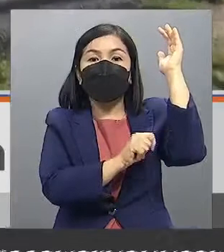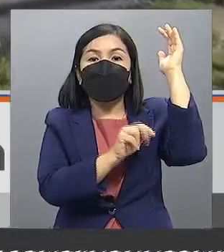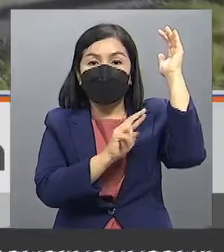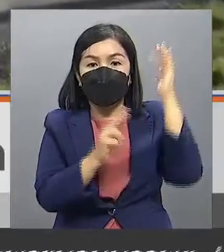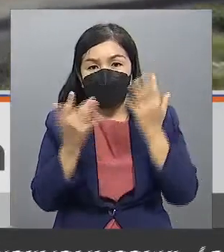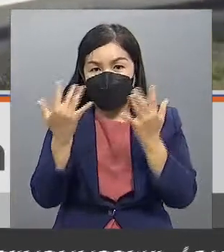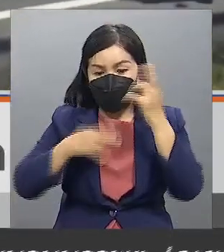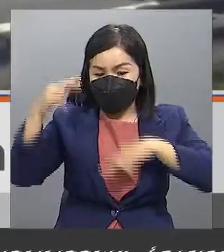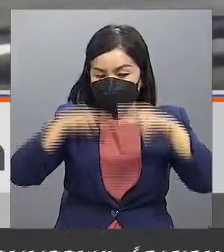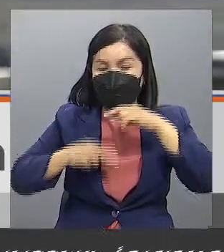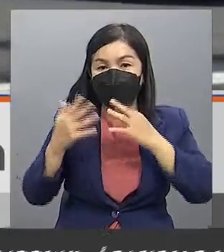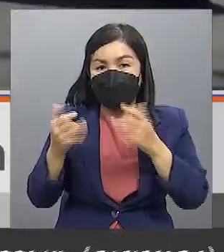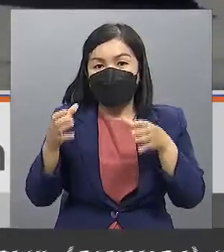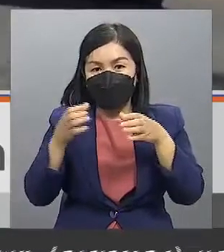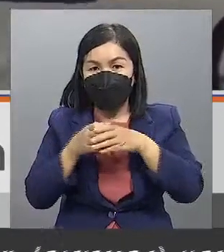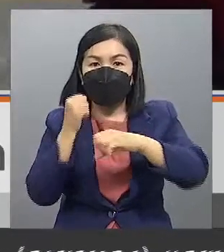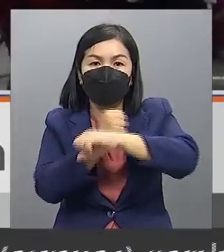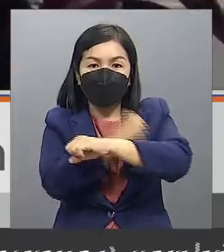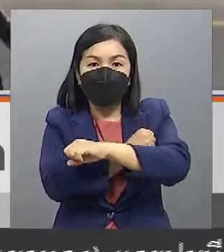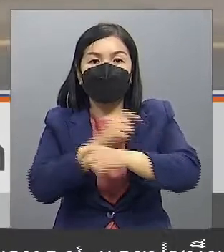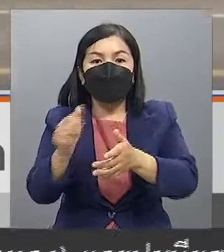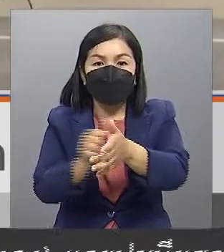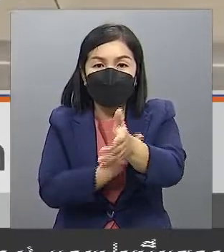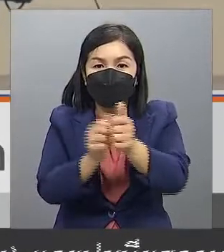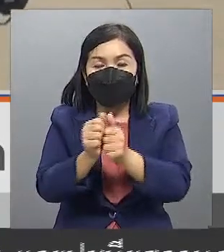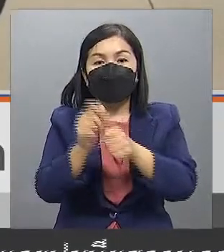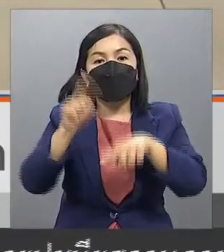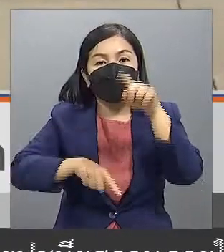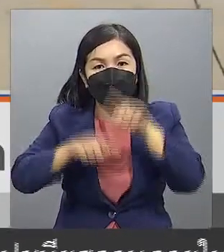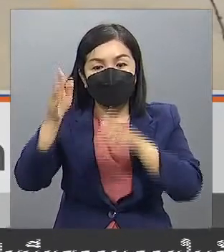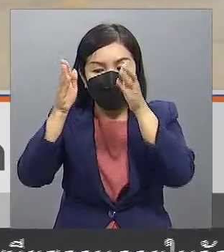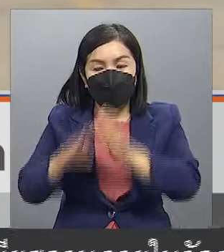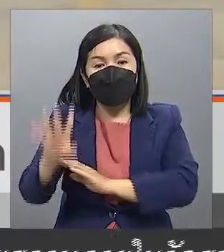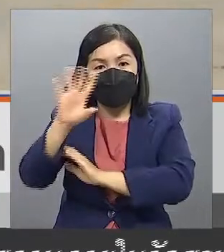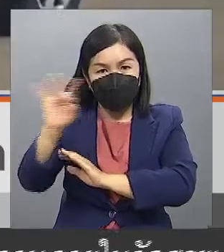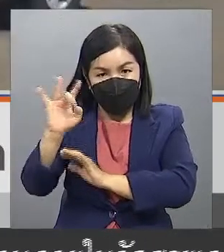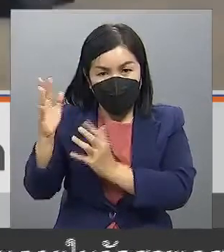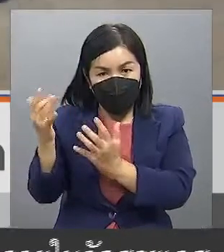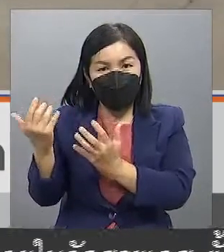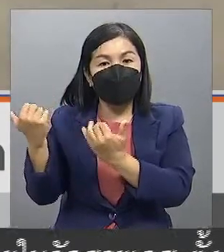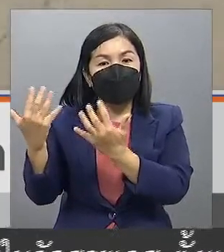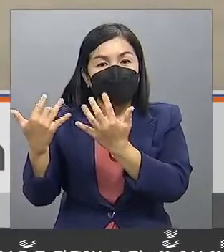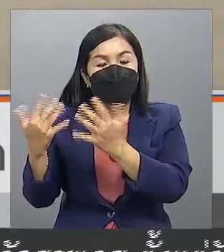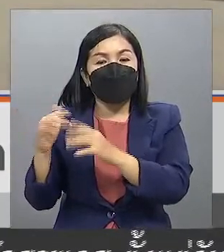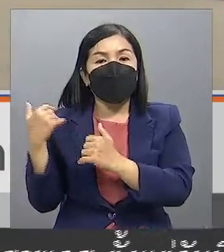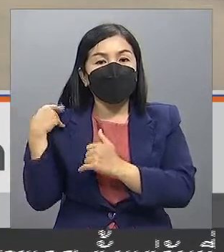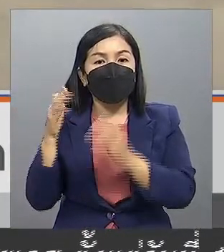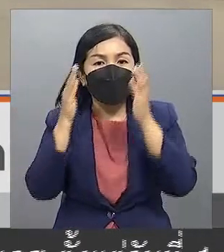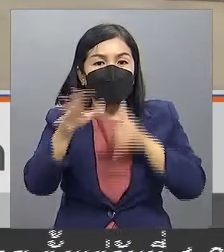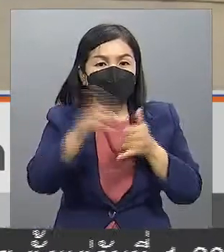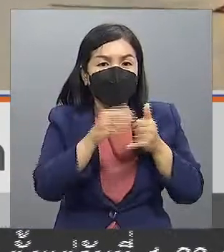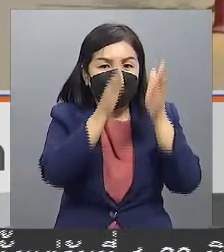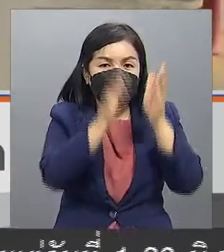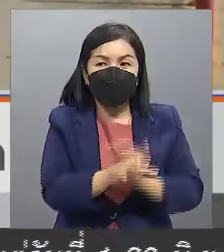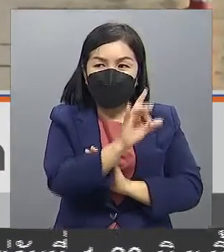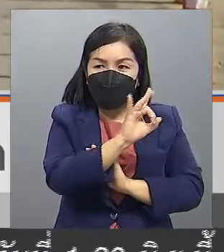กลุ่มพนักงานผลิตถุงมือยางกว่า800คนซึ่งก่อนหน้านี้ผลตรวจพบว่ามีผู้ที่ติดเชื้อ117คนนายประ